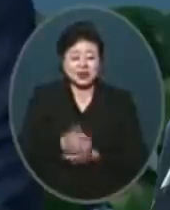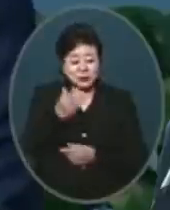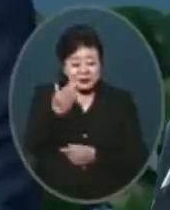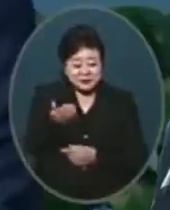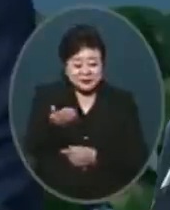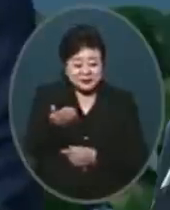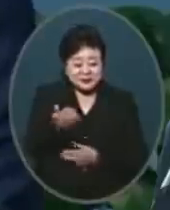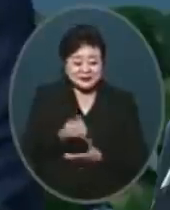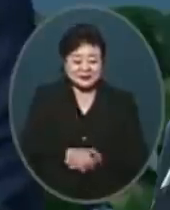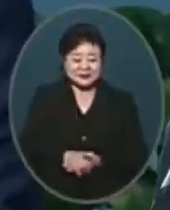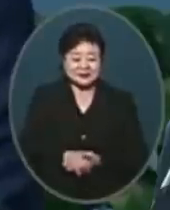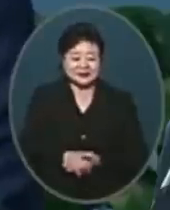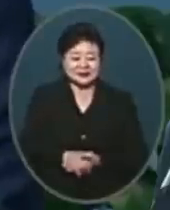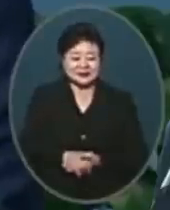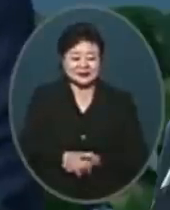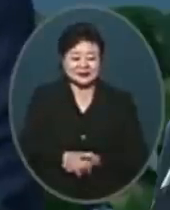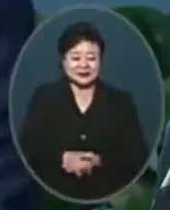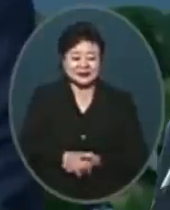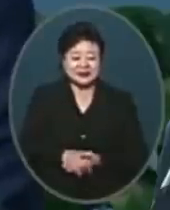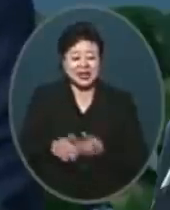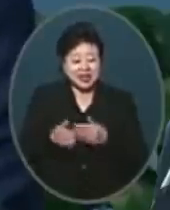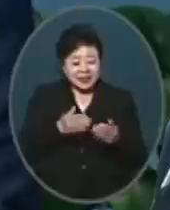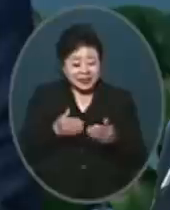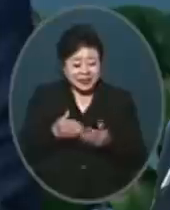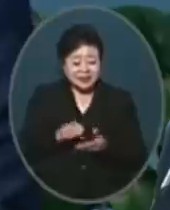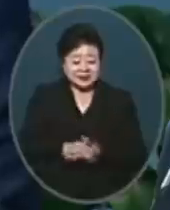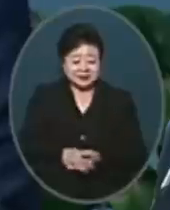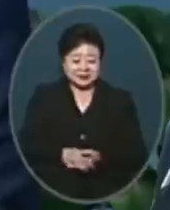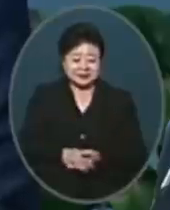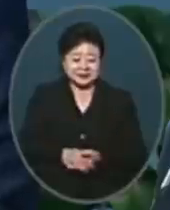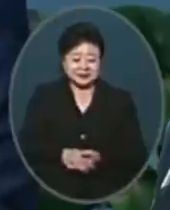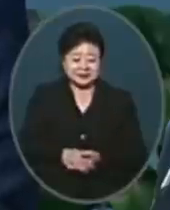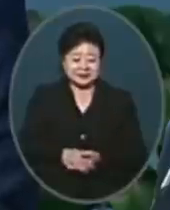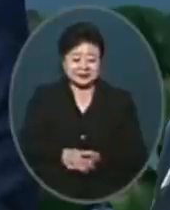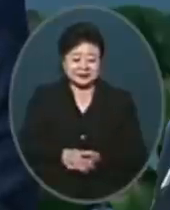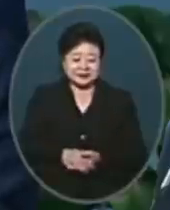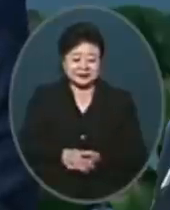여러분은 그런 경험을 종종 하는지 모르겠습니다만